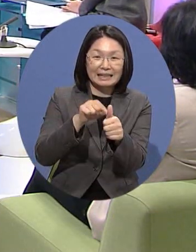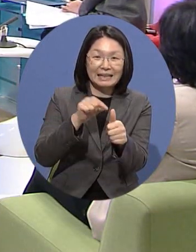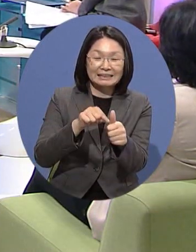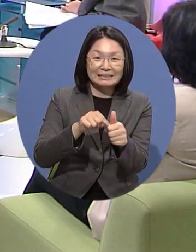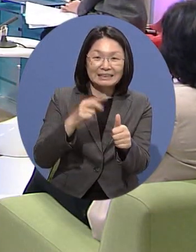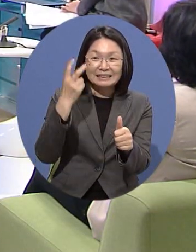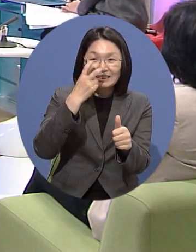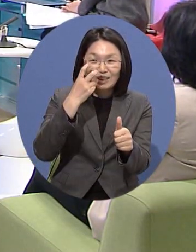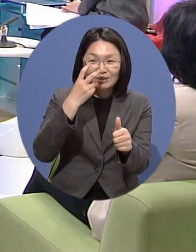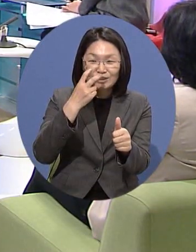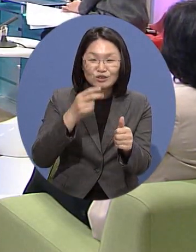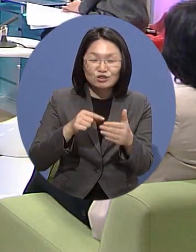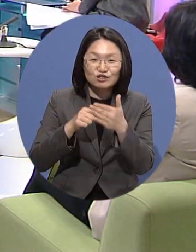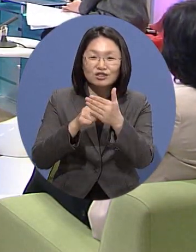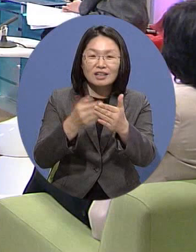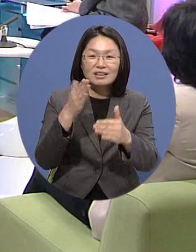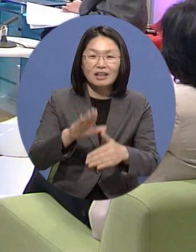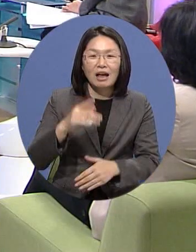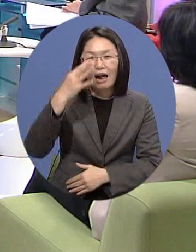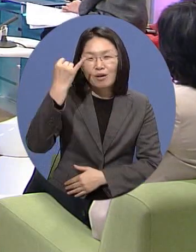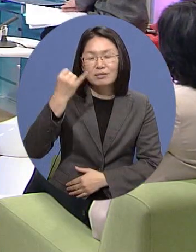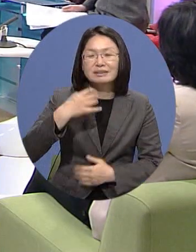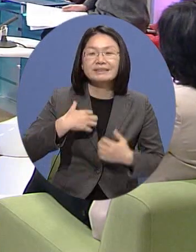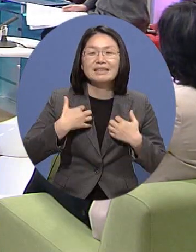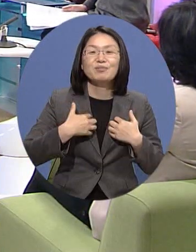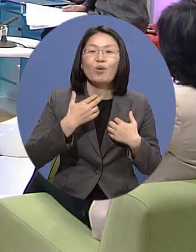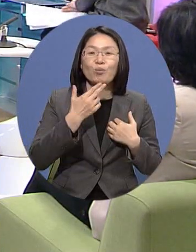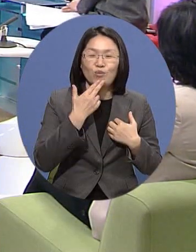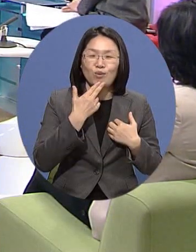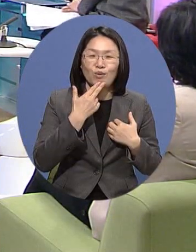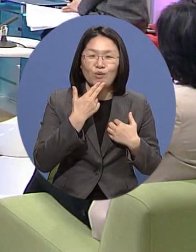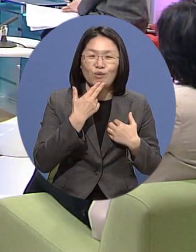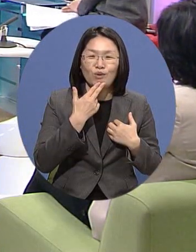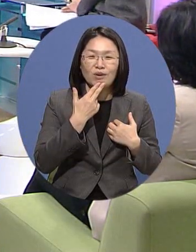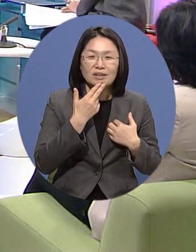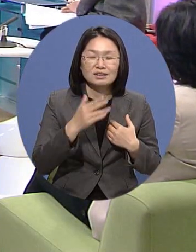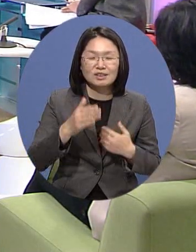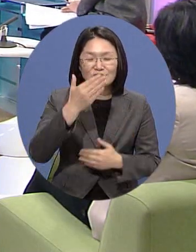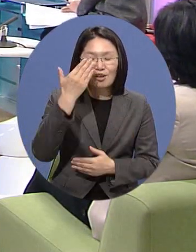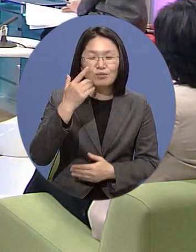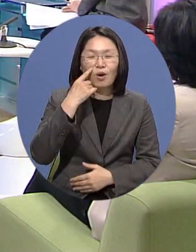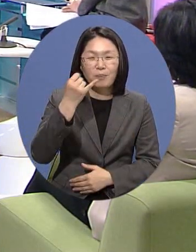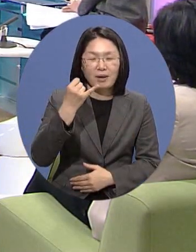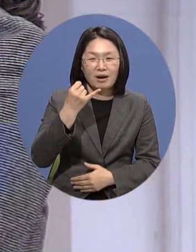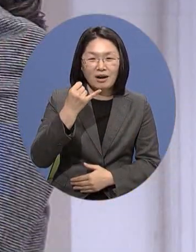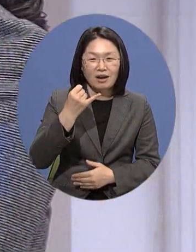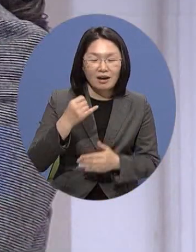재미가 없어요. 젊은 엄마가 몇 배 재밌어요. 또 열정이시잖아요.